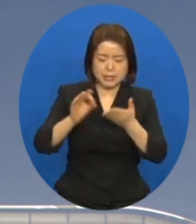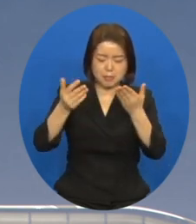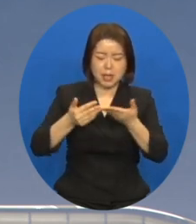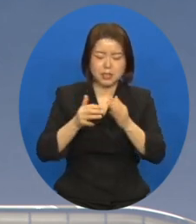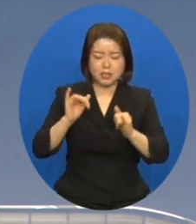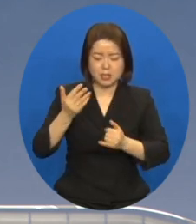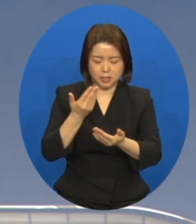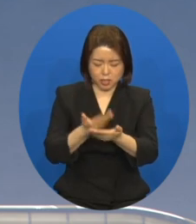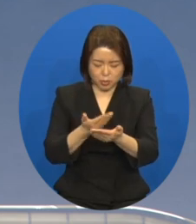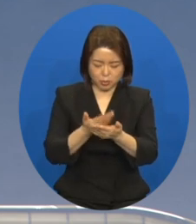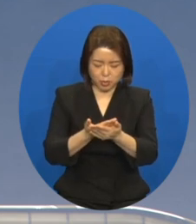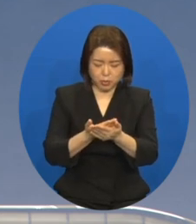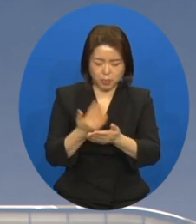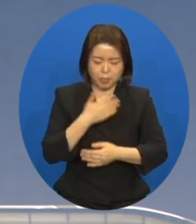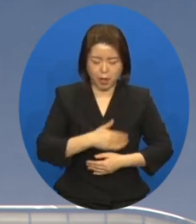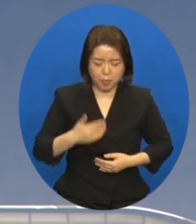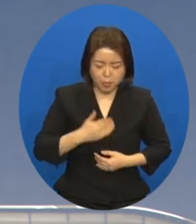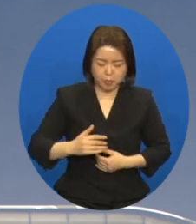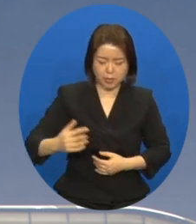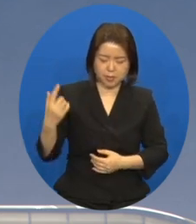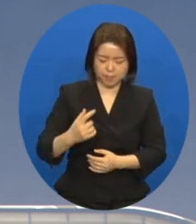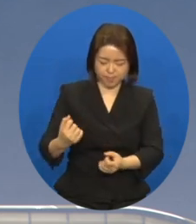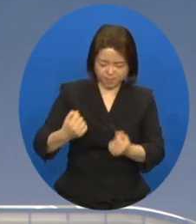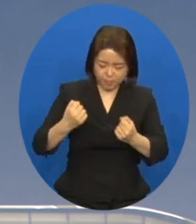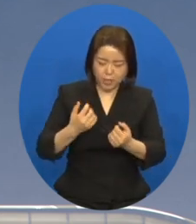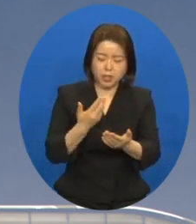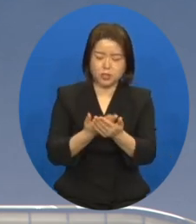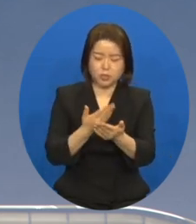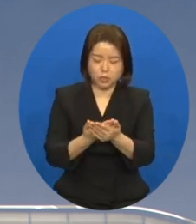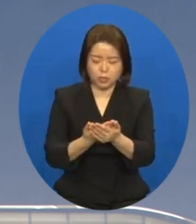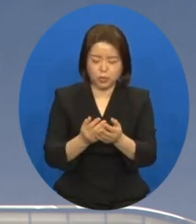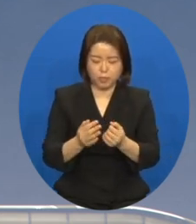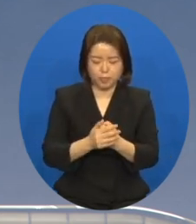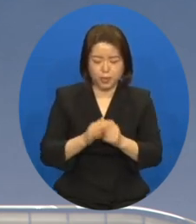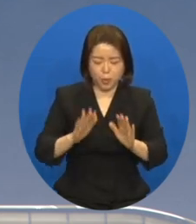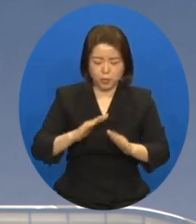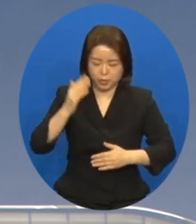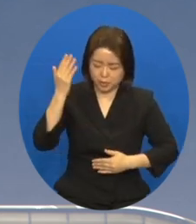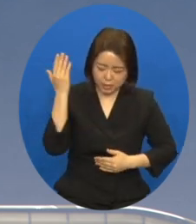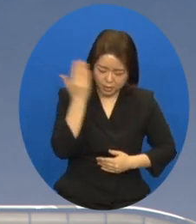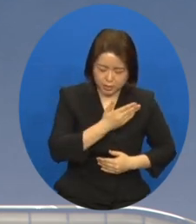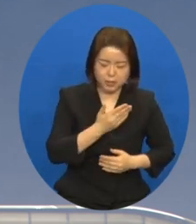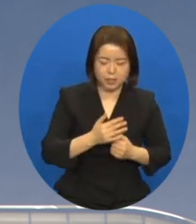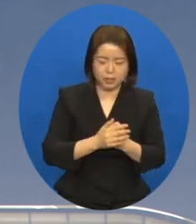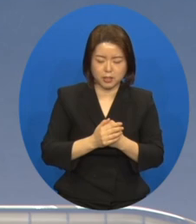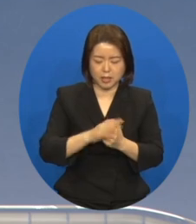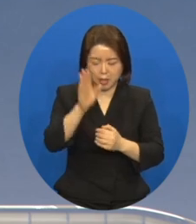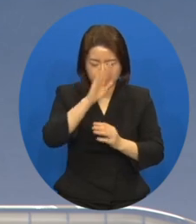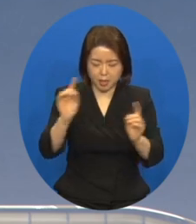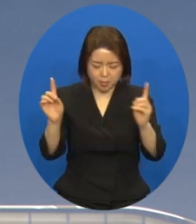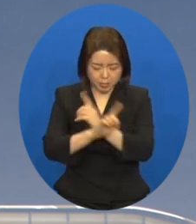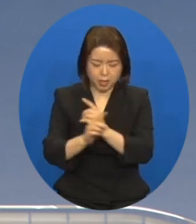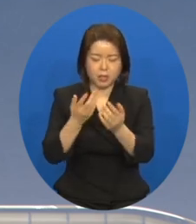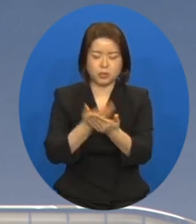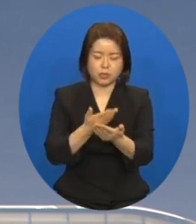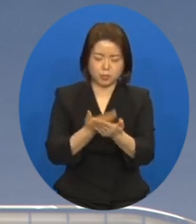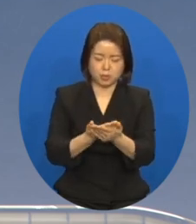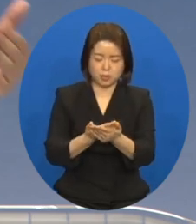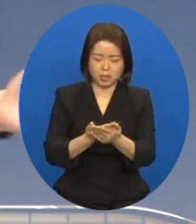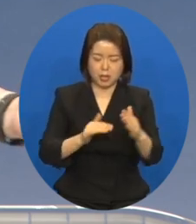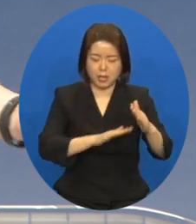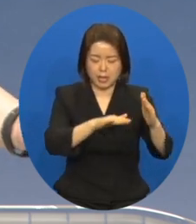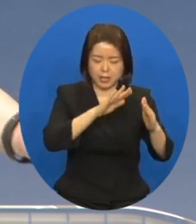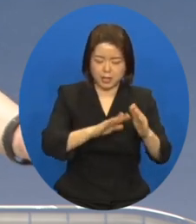하소서. 몸도 강건하게 하소서. 오늘도 깨끗하게 주님 병에서 고쳐주소서.